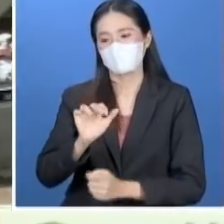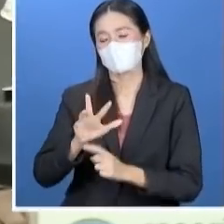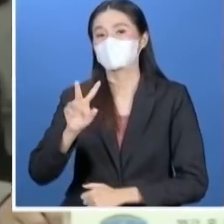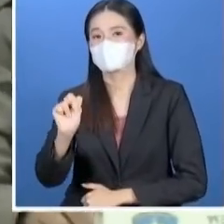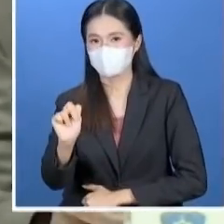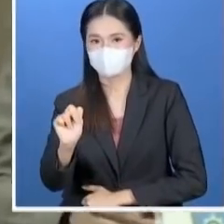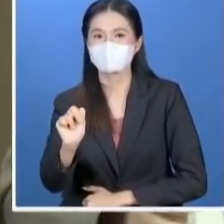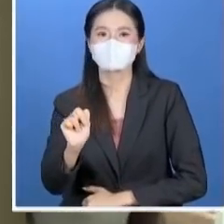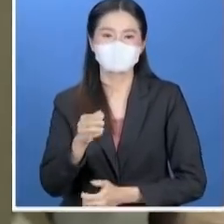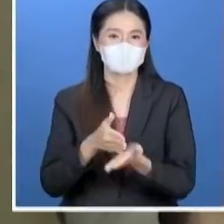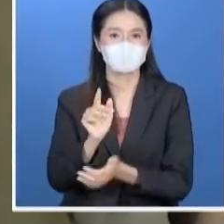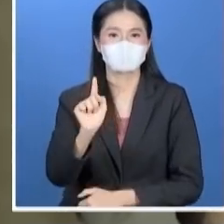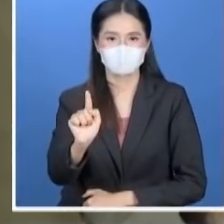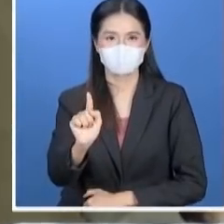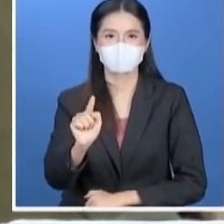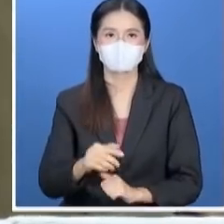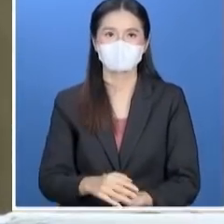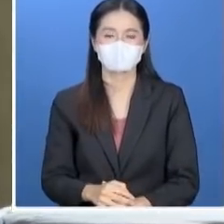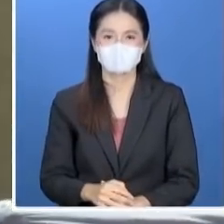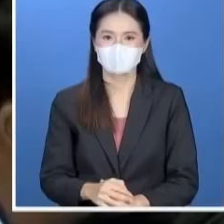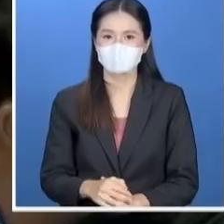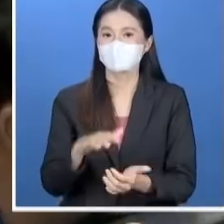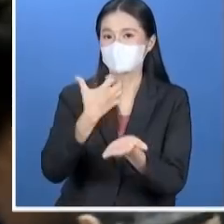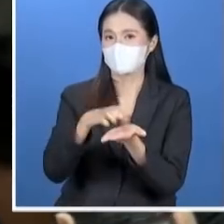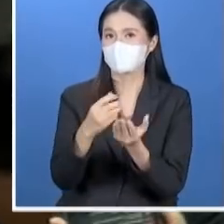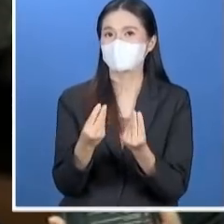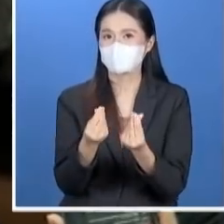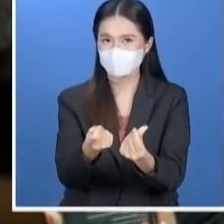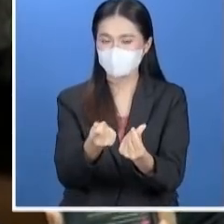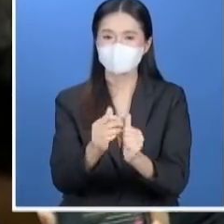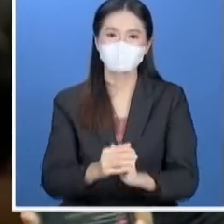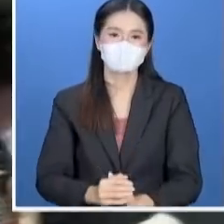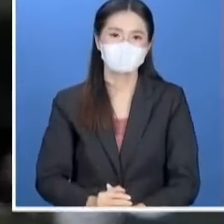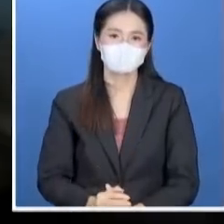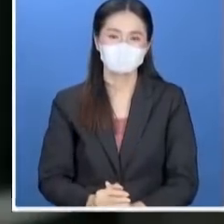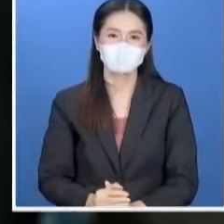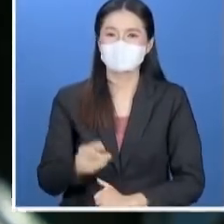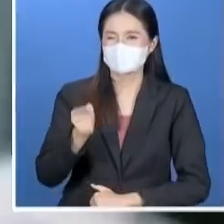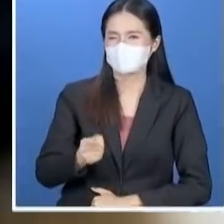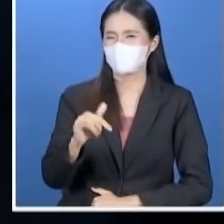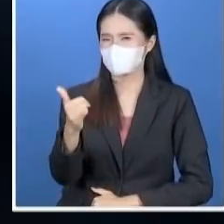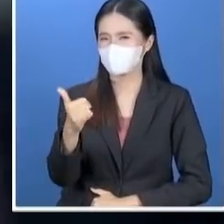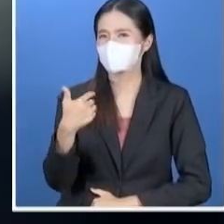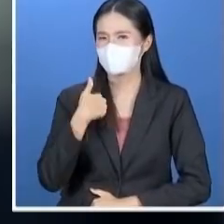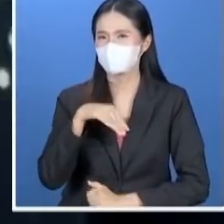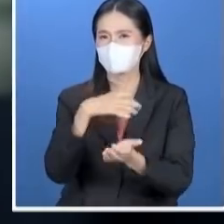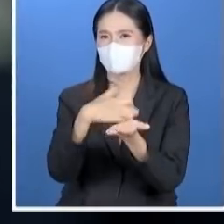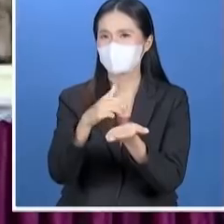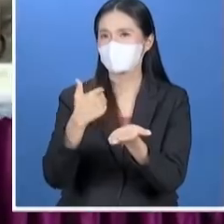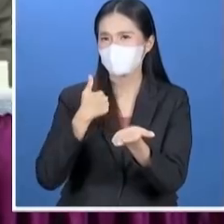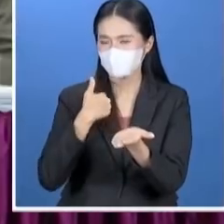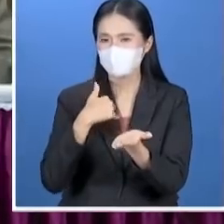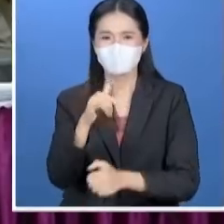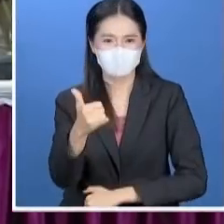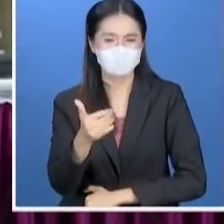การสืบสวนตำรวจภูธรภาค1จะนำเสนอในรายละเอียดนะครับและข้อเท็จจริงบางส่วนนะครับที่ผมเรียนบางส่วนว่